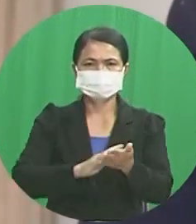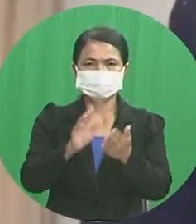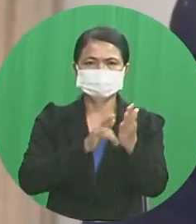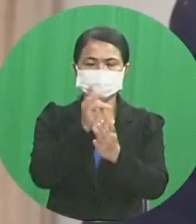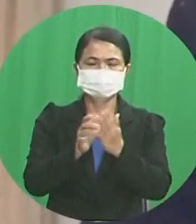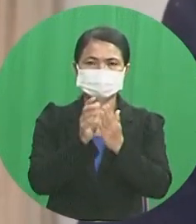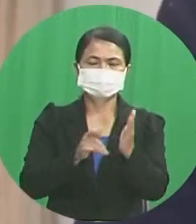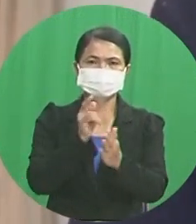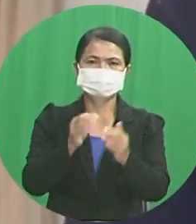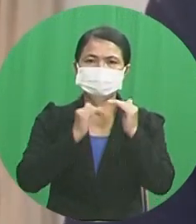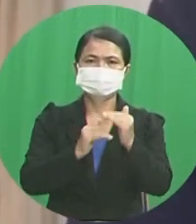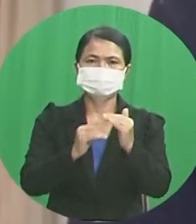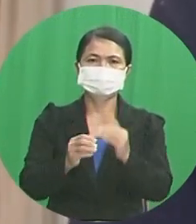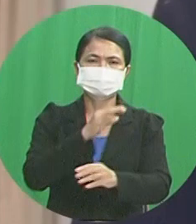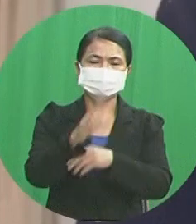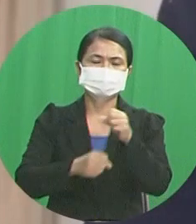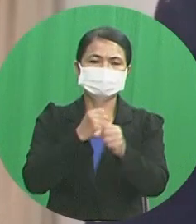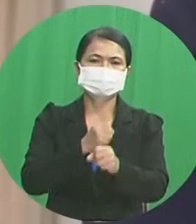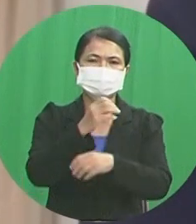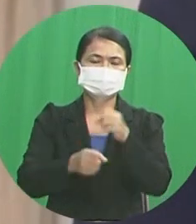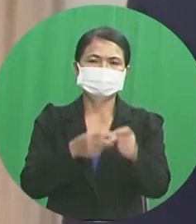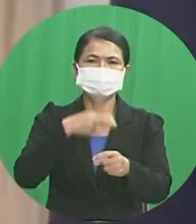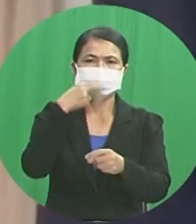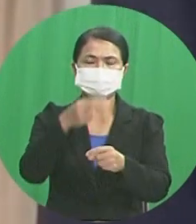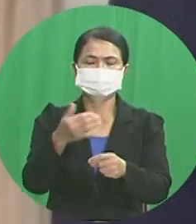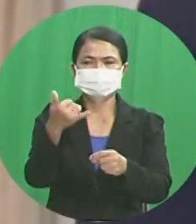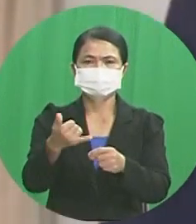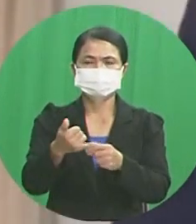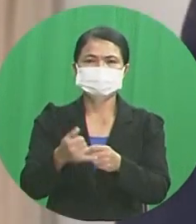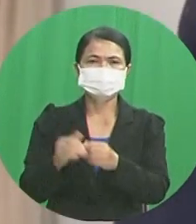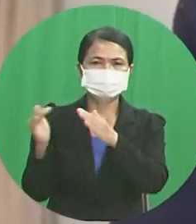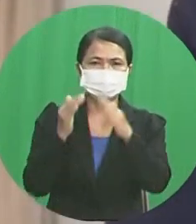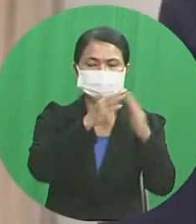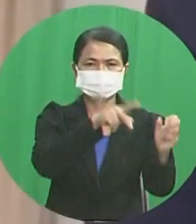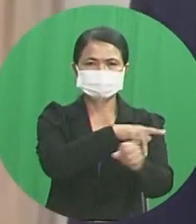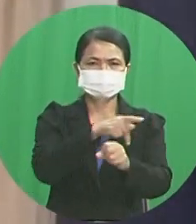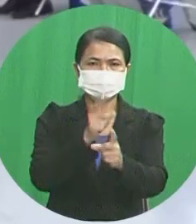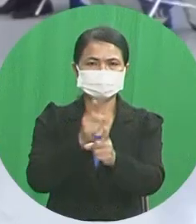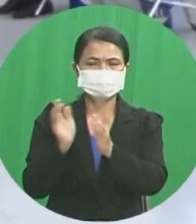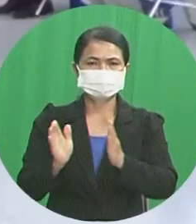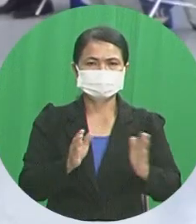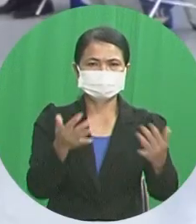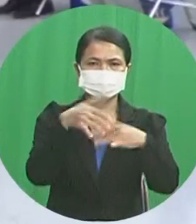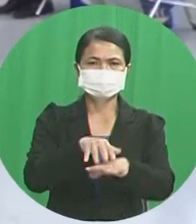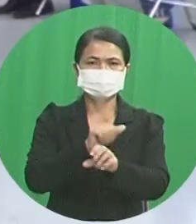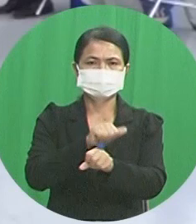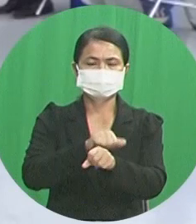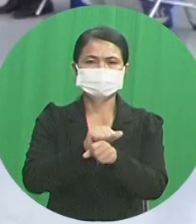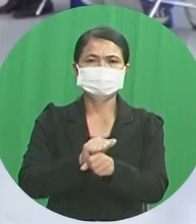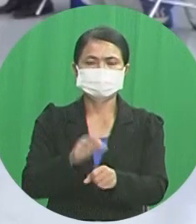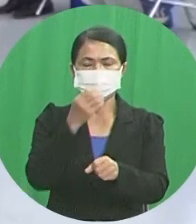ដ្ឋាភិបាលបានកំណត់ជារៀងរាល់ឆ្នាំនិងអនុសាសន៍ទី6គ្រប់រាជធានីខេត្តត្រូវរៀបចំបញ្ជ្រាបការងារសន្តិសុខ